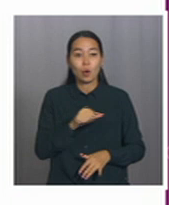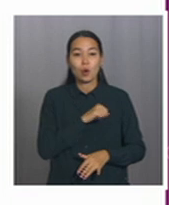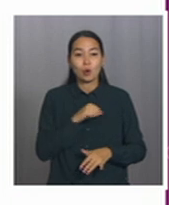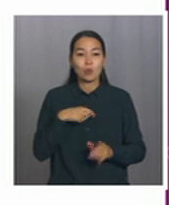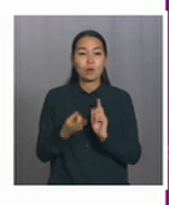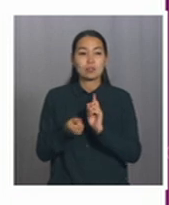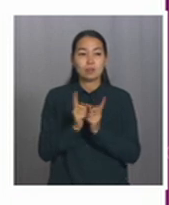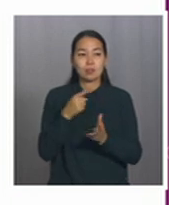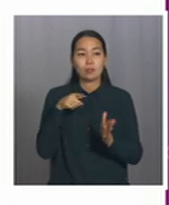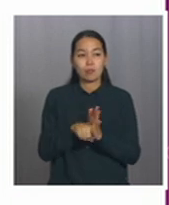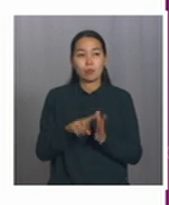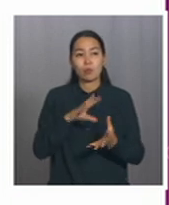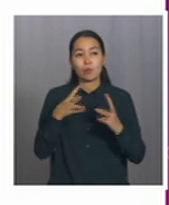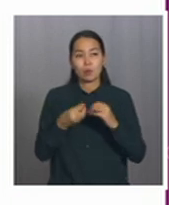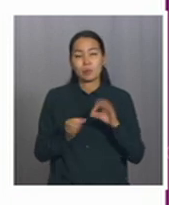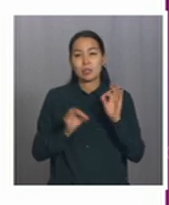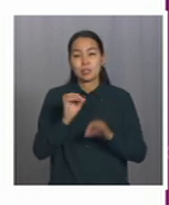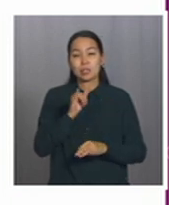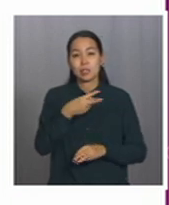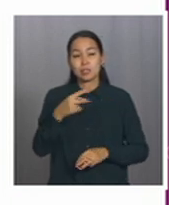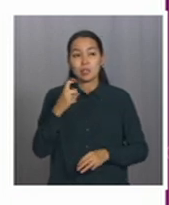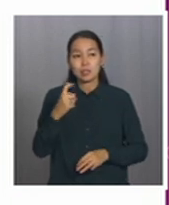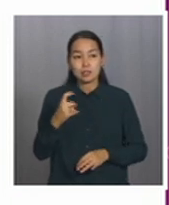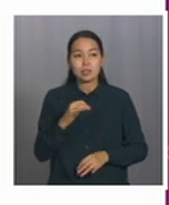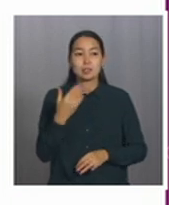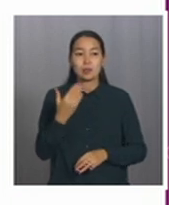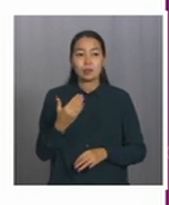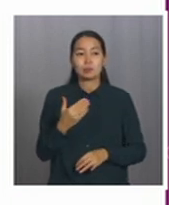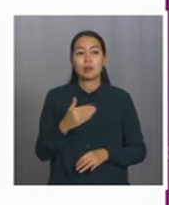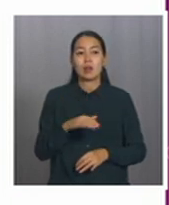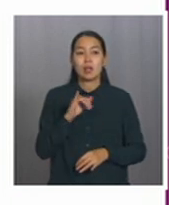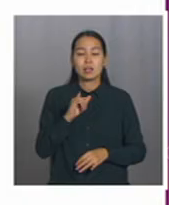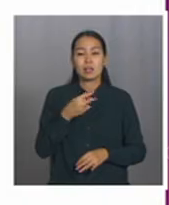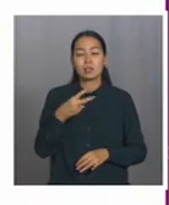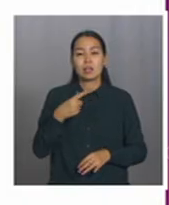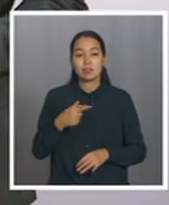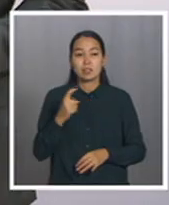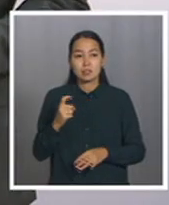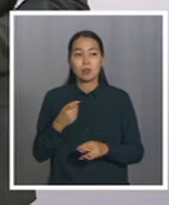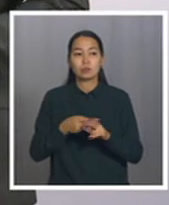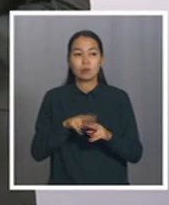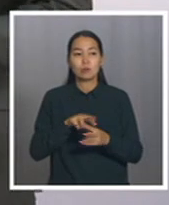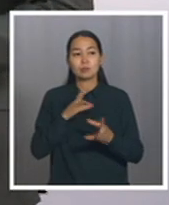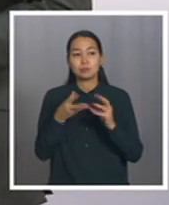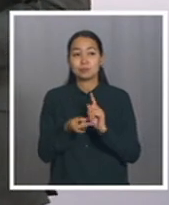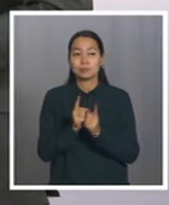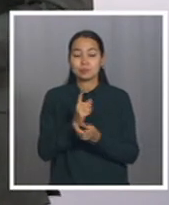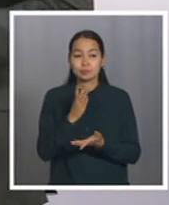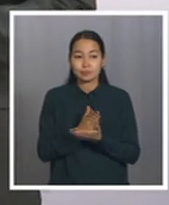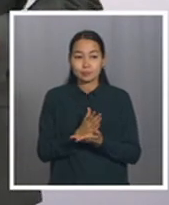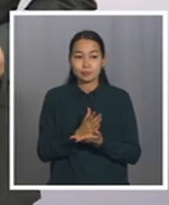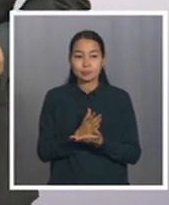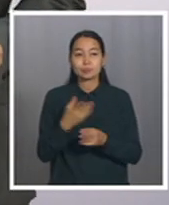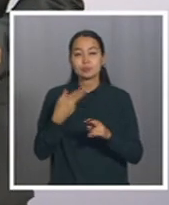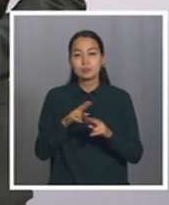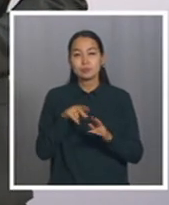y тең болады x-тен f және y тең болады x-тен g екі функциясын алайық. Олар өзара кері функциялар және осы